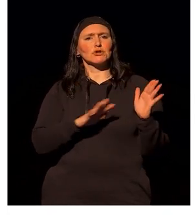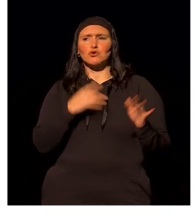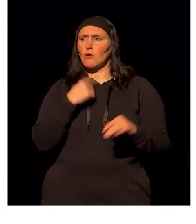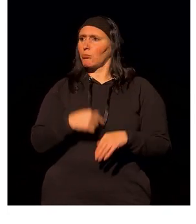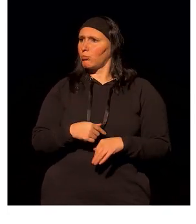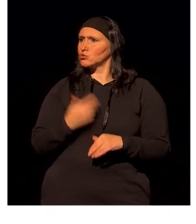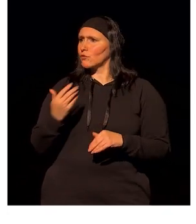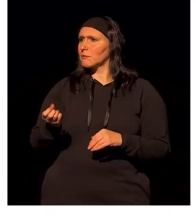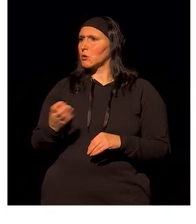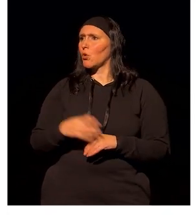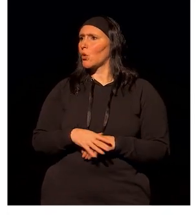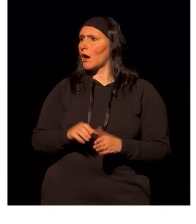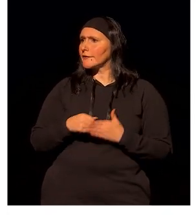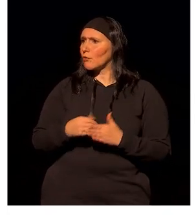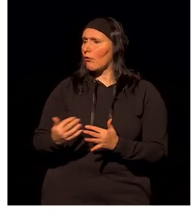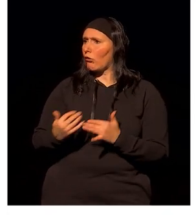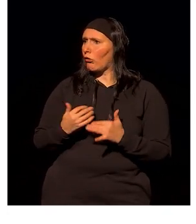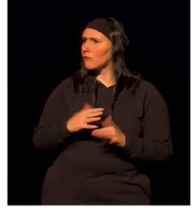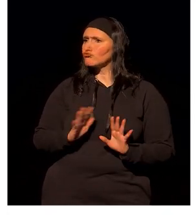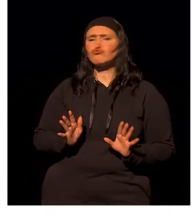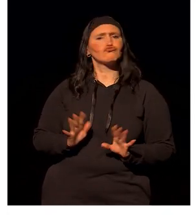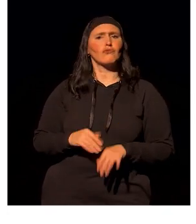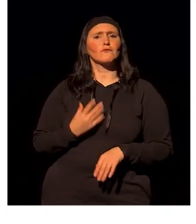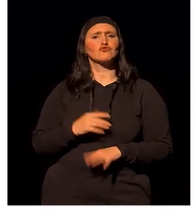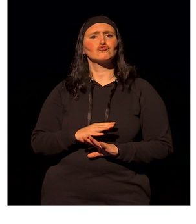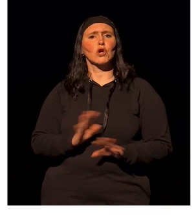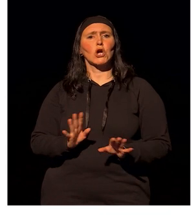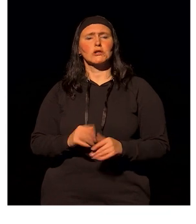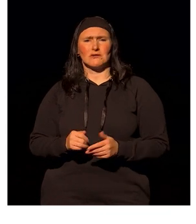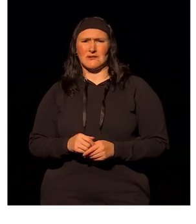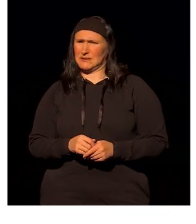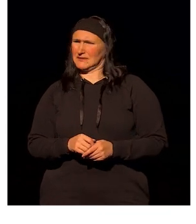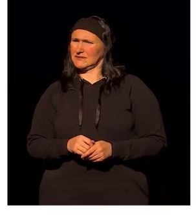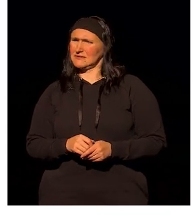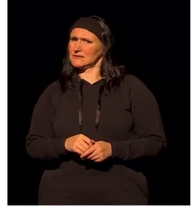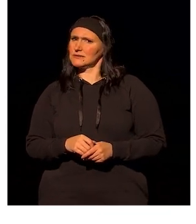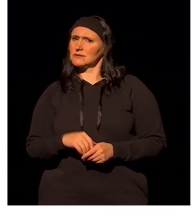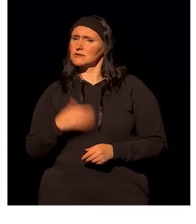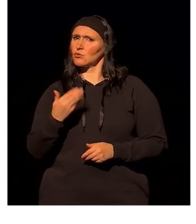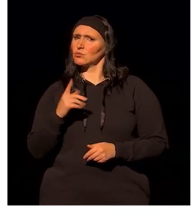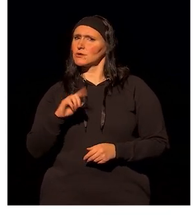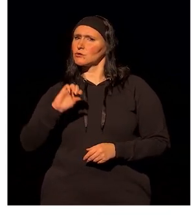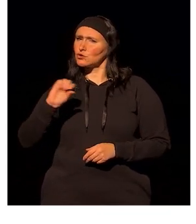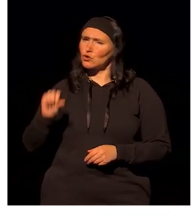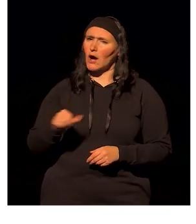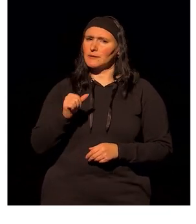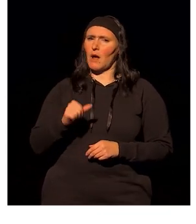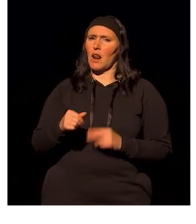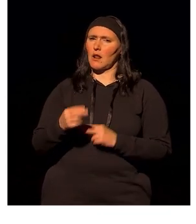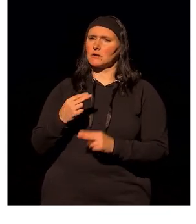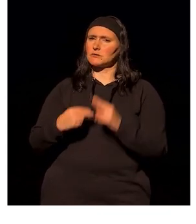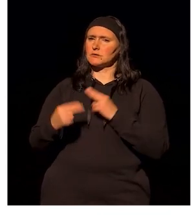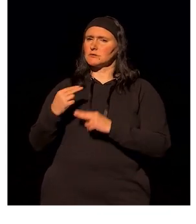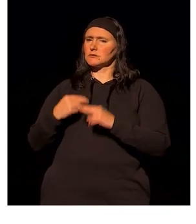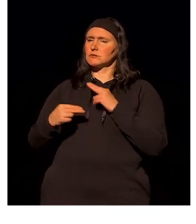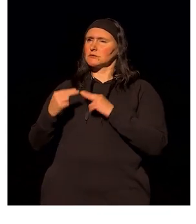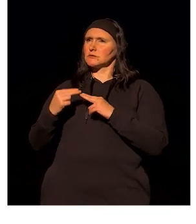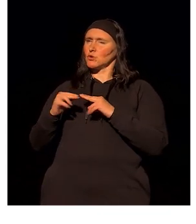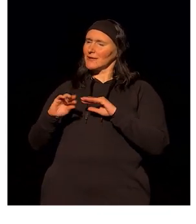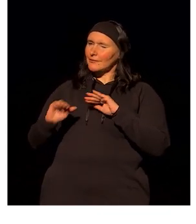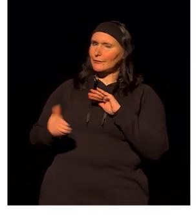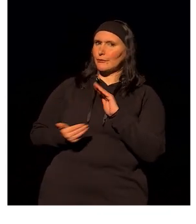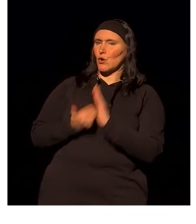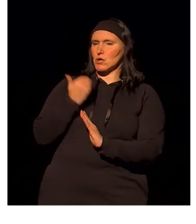deswegen muss das jetzt alles nochmal neu gedacht werden. Mhm. Ich meine, das ist ja das, was wir tun müssen. Ne?